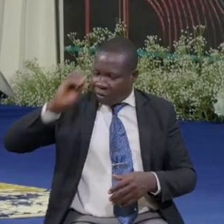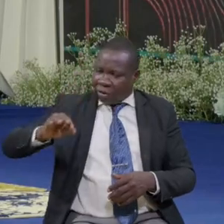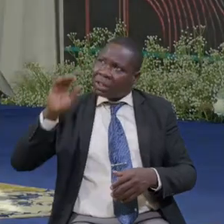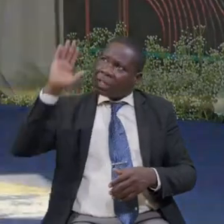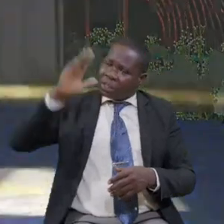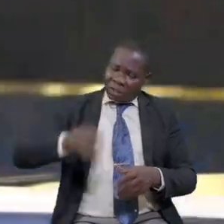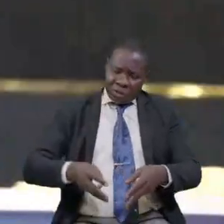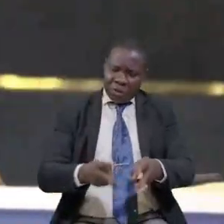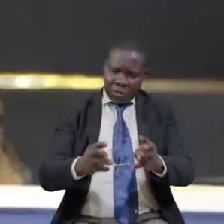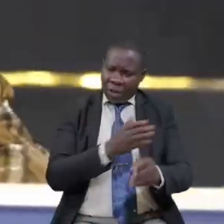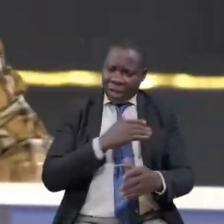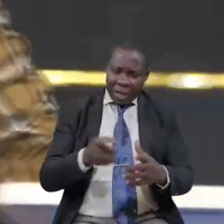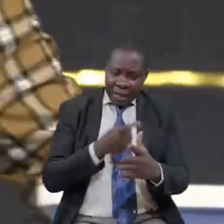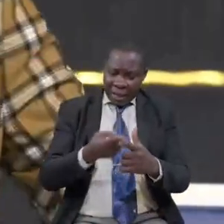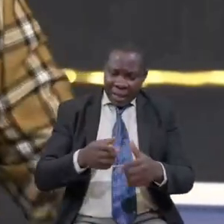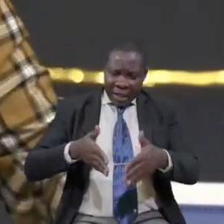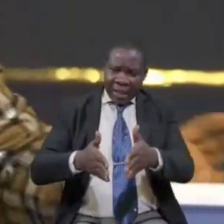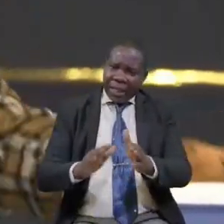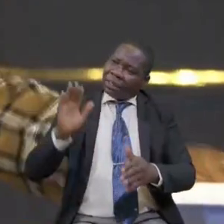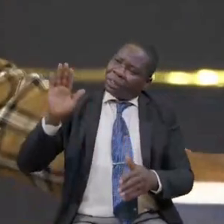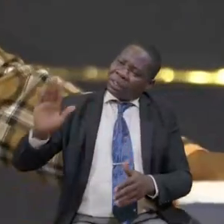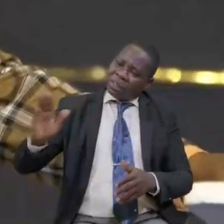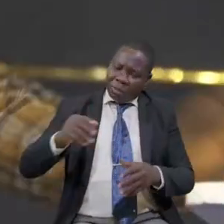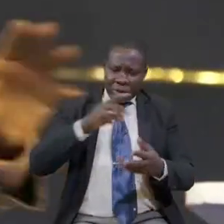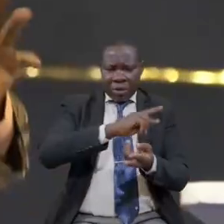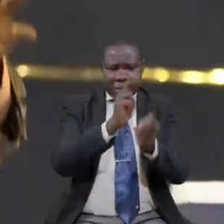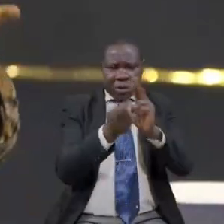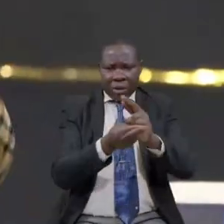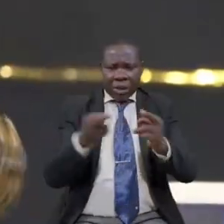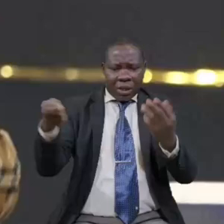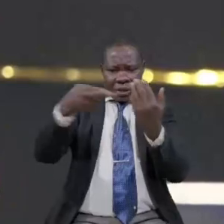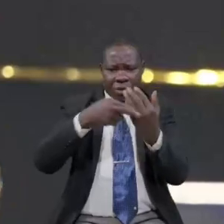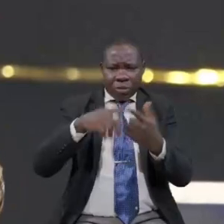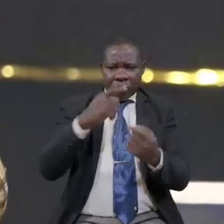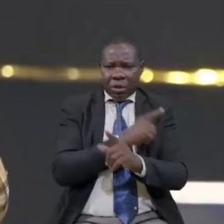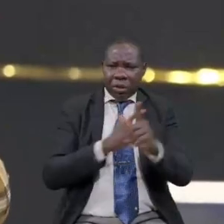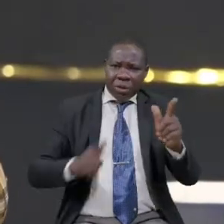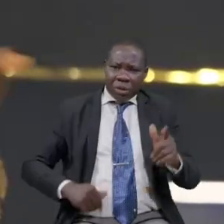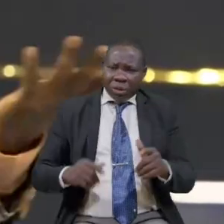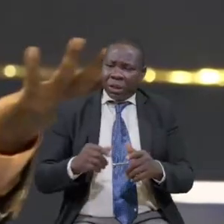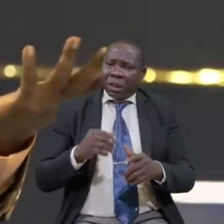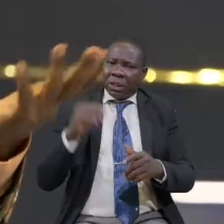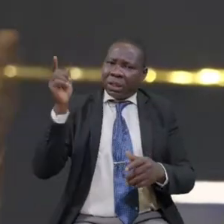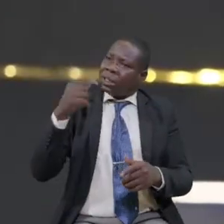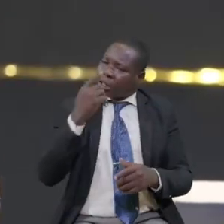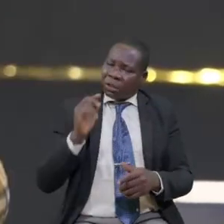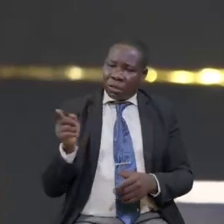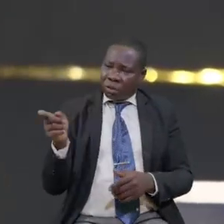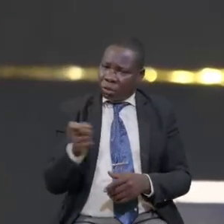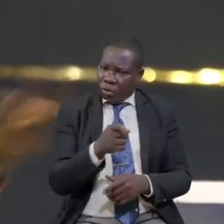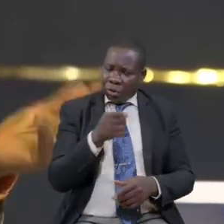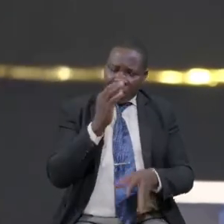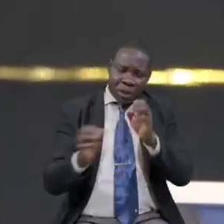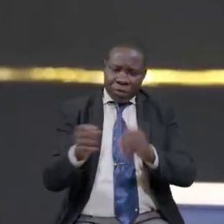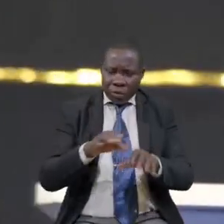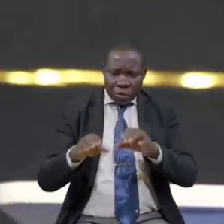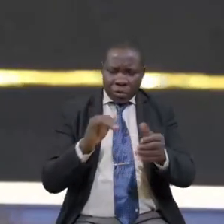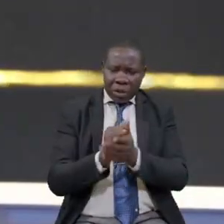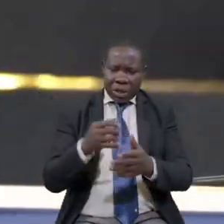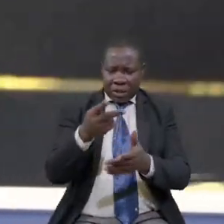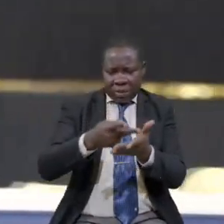l'homme d'iniquité, voyez, retourne à l'Éternel, il vous dit que vous là, jouez votre rôle en